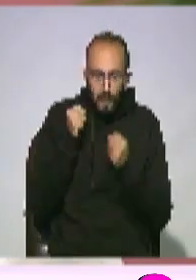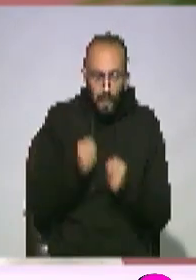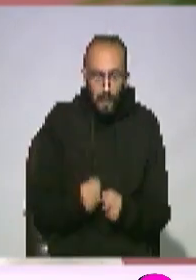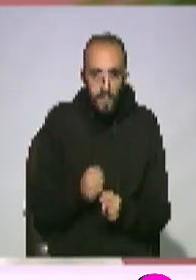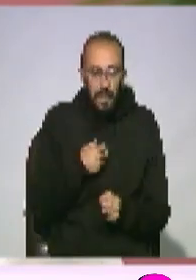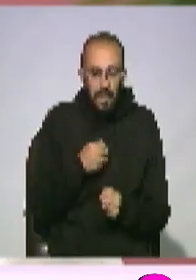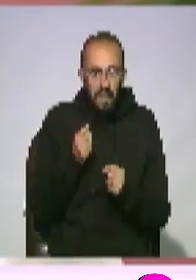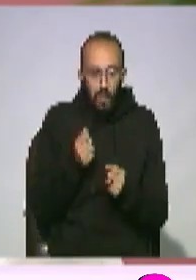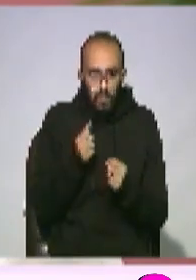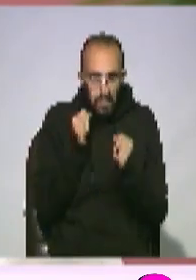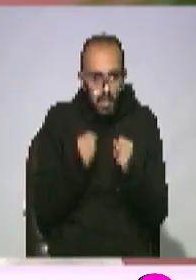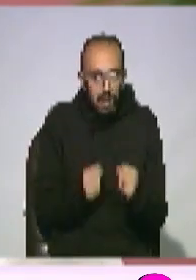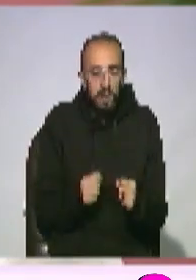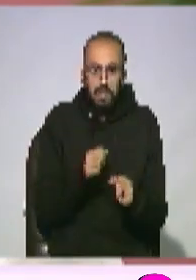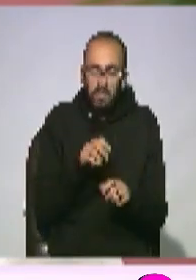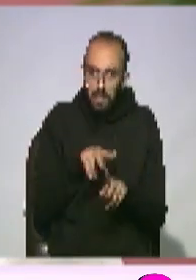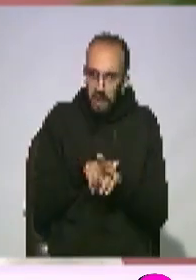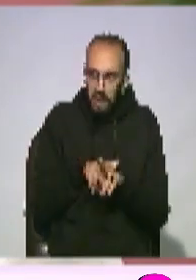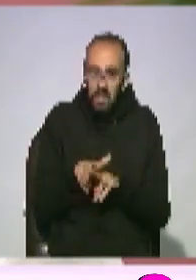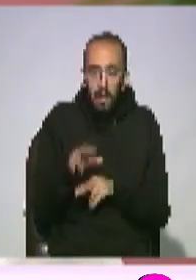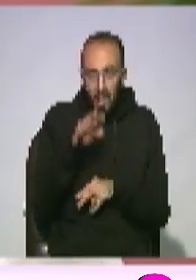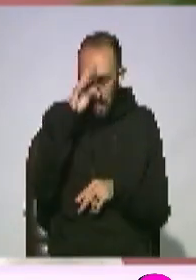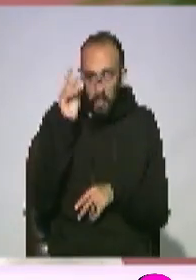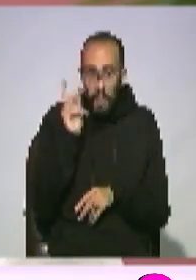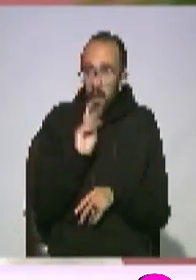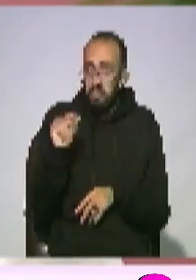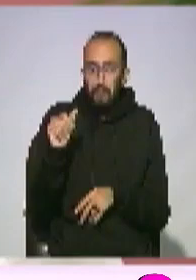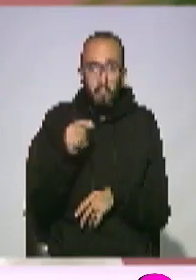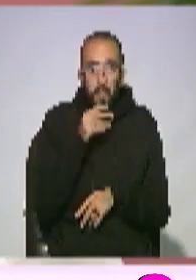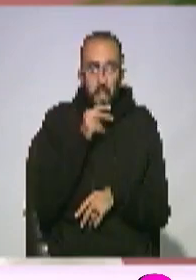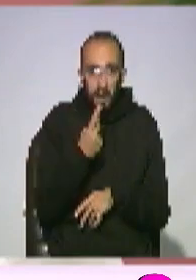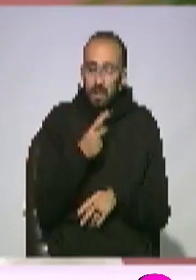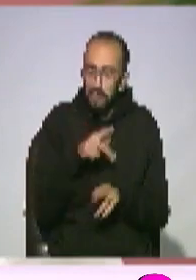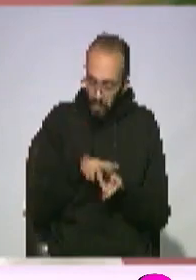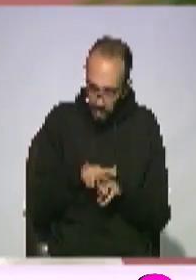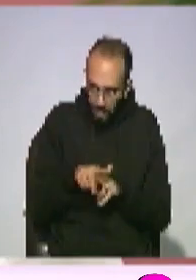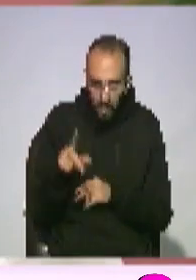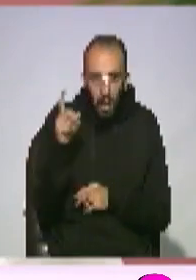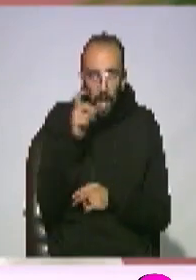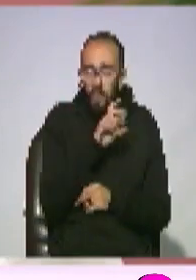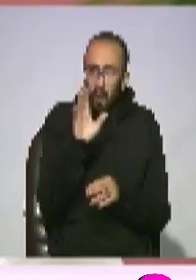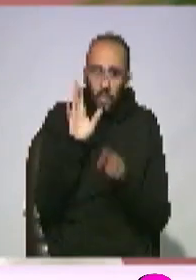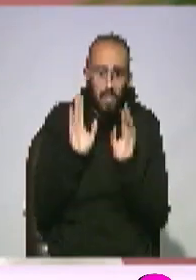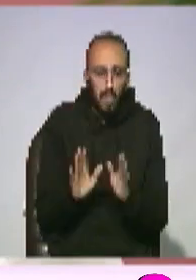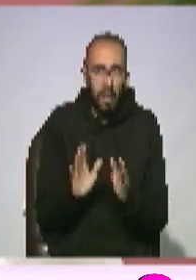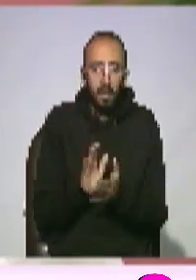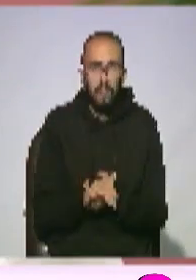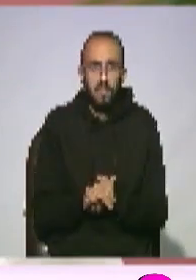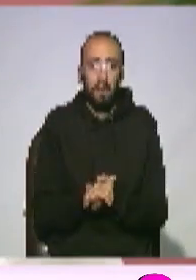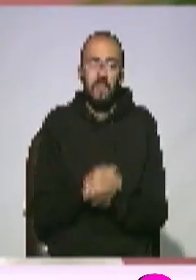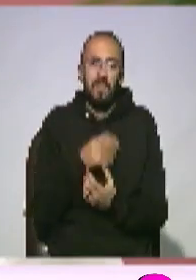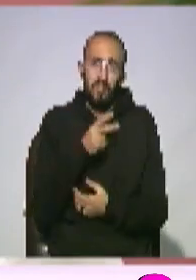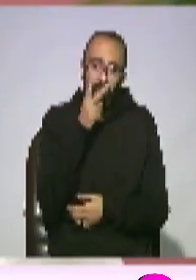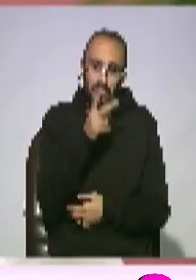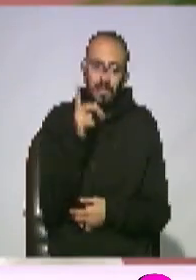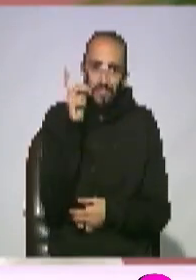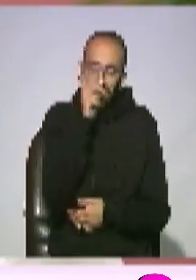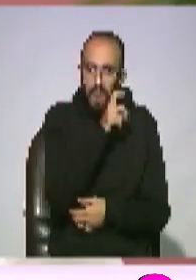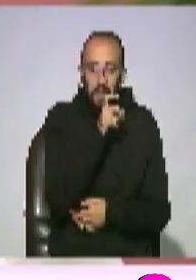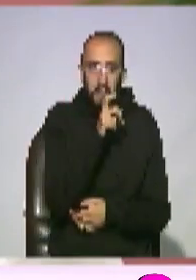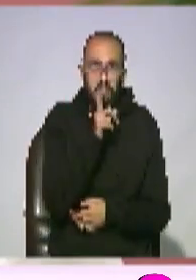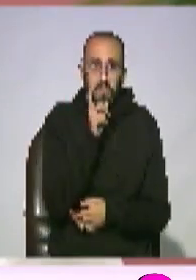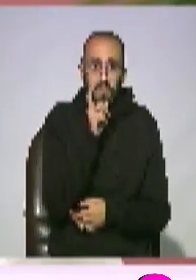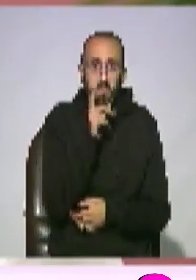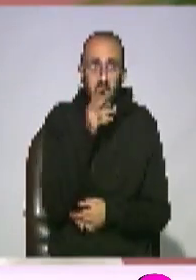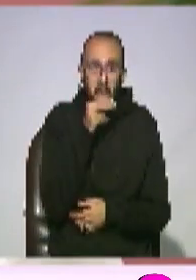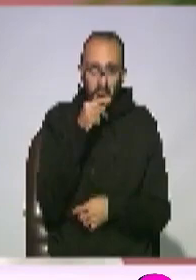وعقلي واقتصادي ومادي وكل حاجه. والاب برضو لو قام بنفس الدور بعض الامور، وان كنت اشك ان في اب كمل حياته